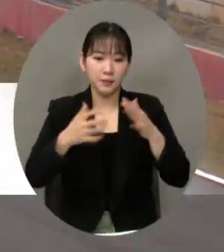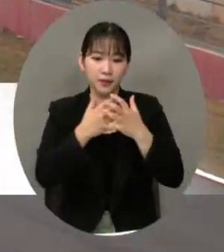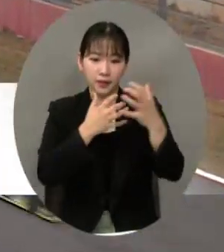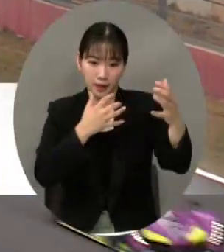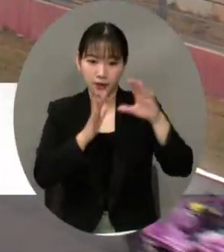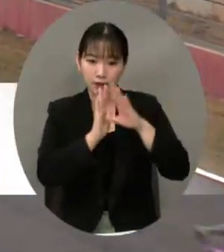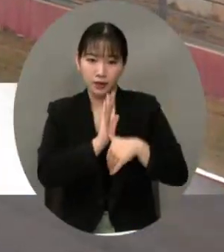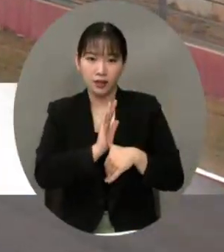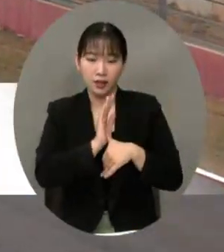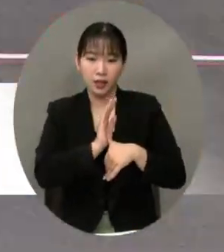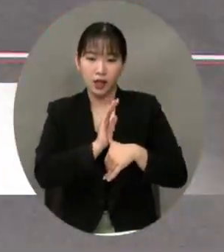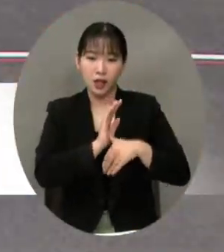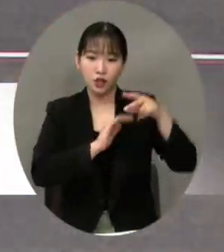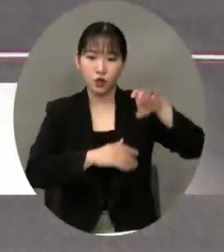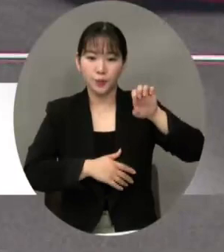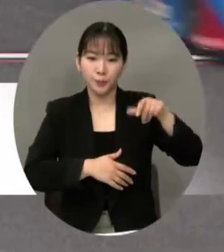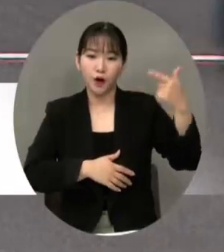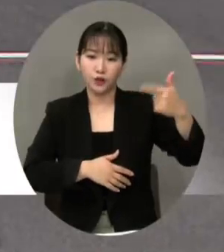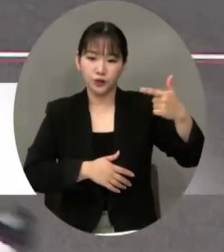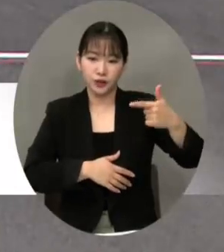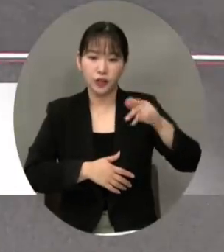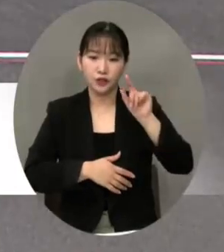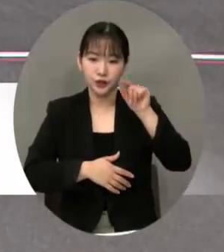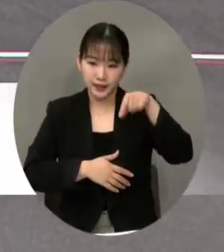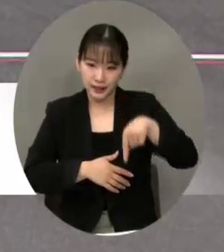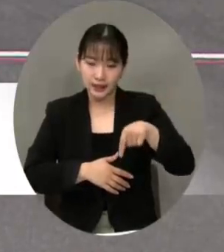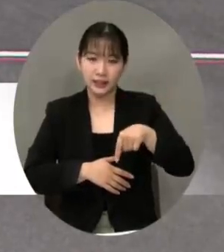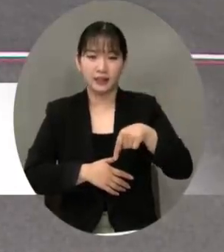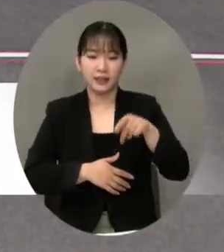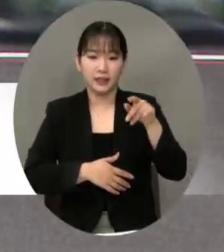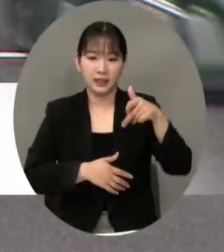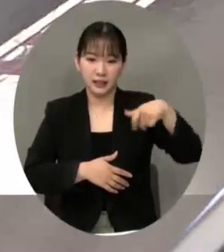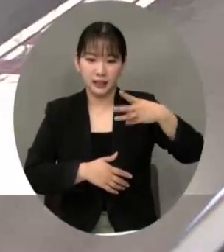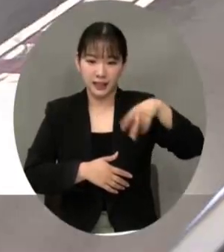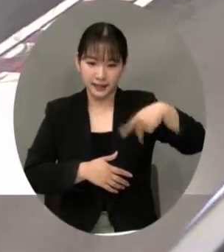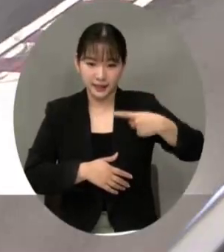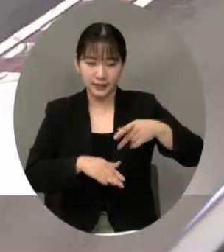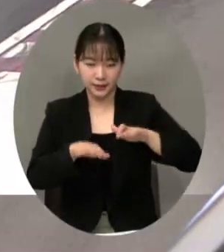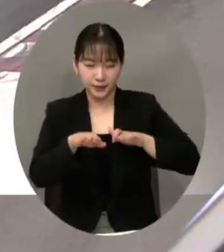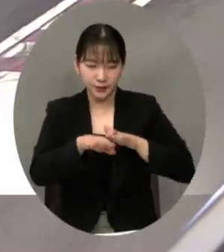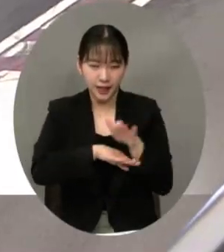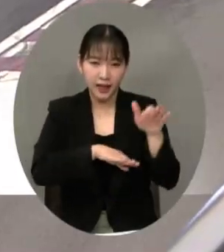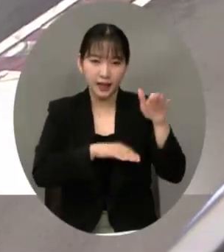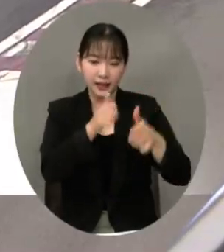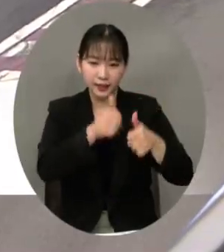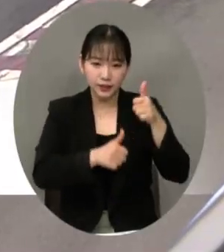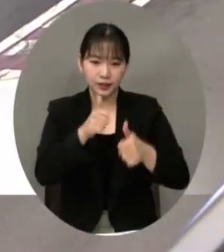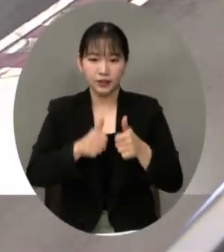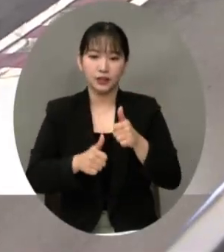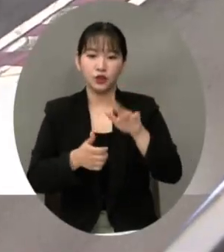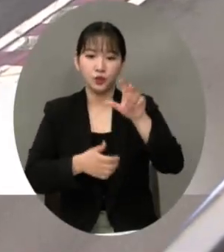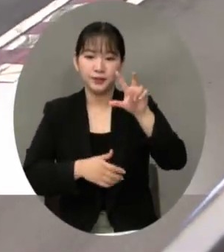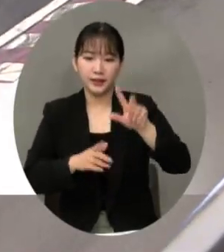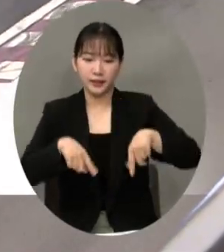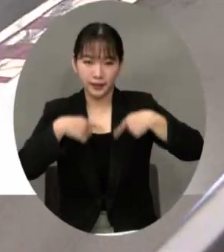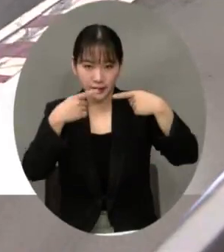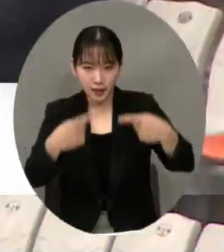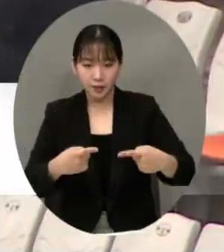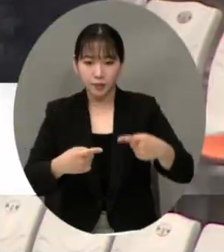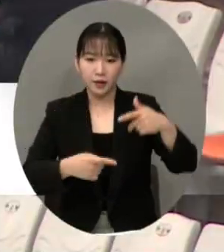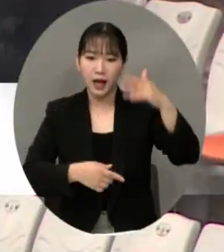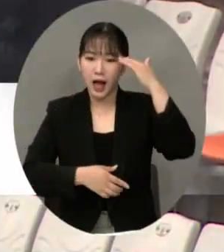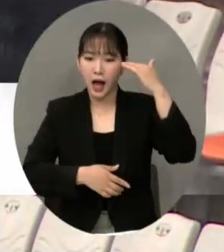대회에서는 슈퍼 600과 GT 클래스 등 스포츠카 경주와 모터사이클 25대가 참여하는